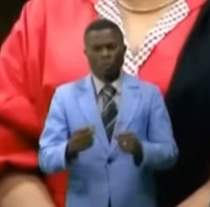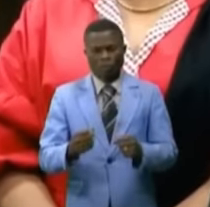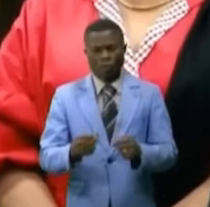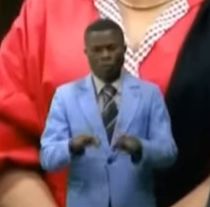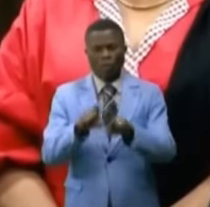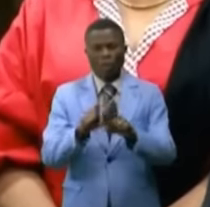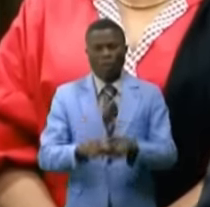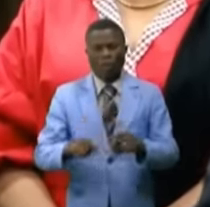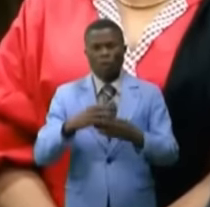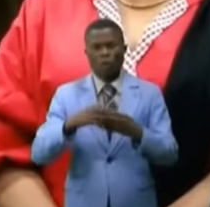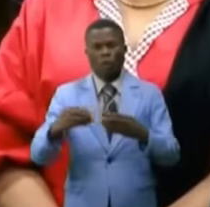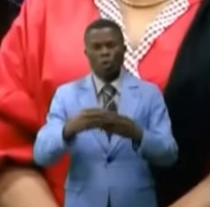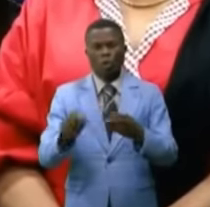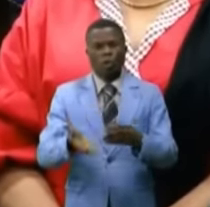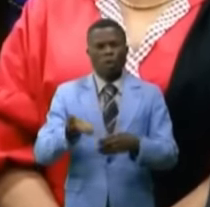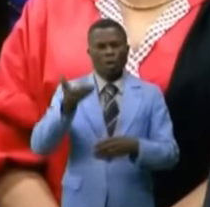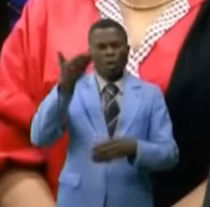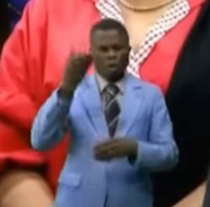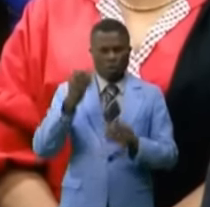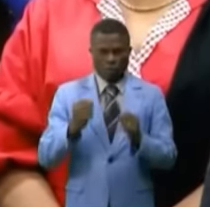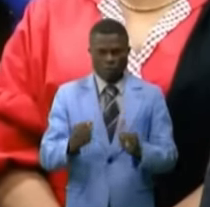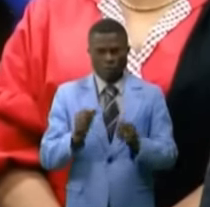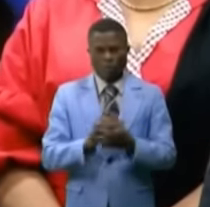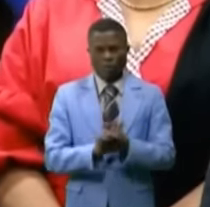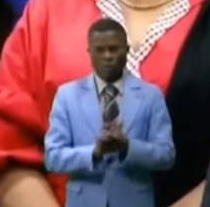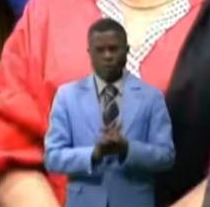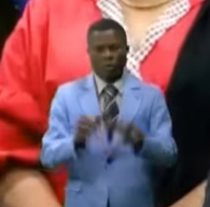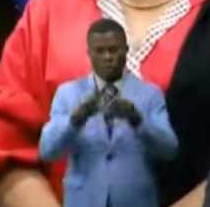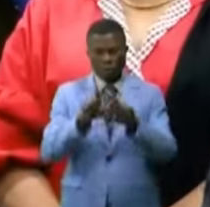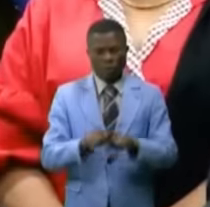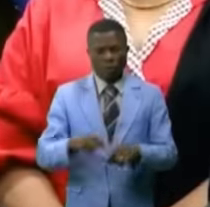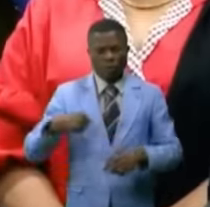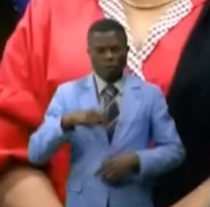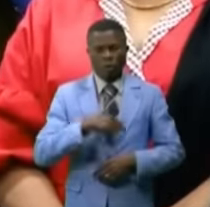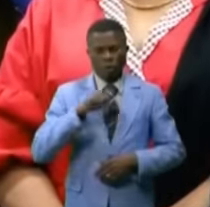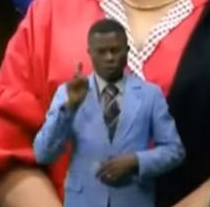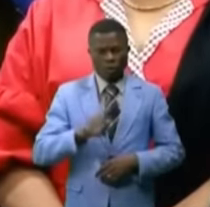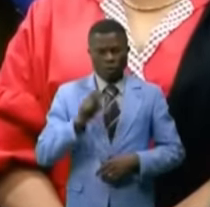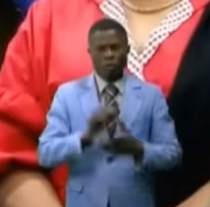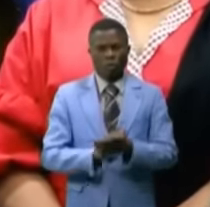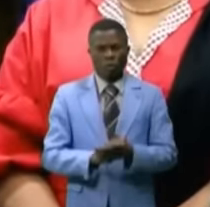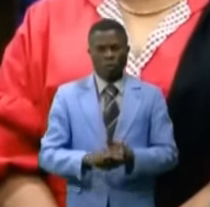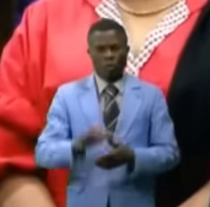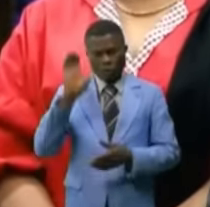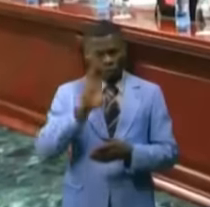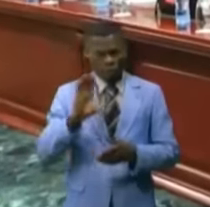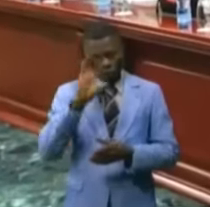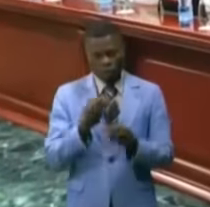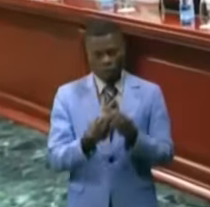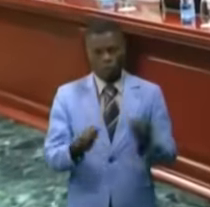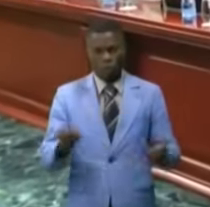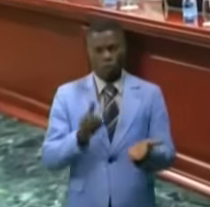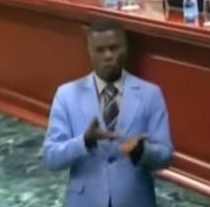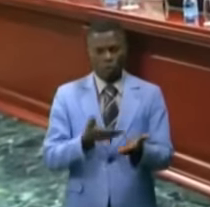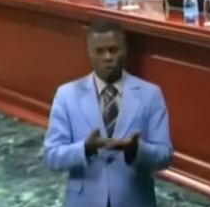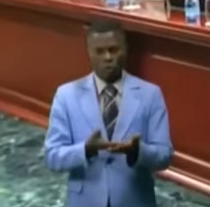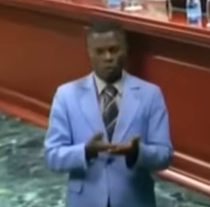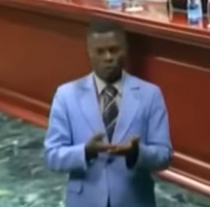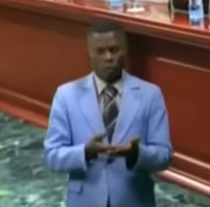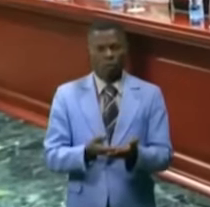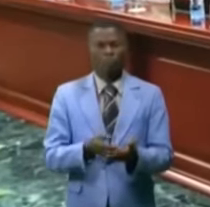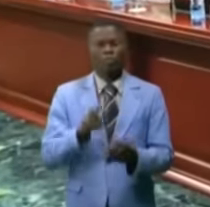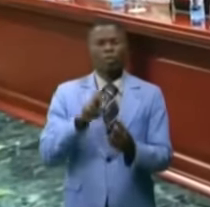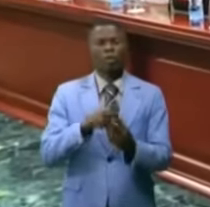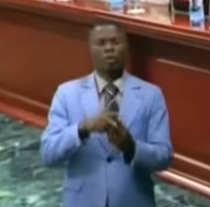tant au niveau officiel que parallèle, et il nous fallait juguler absolument cette inflation et garantir qu'elle